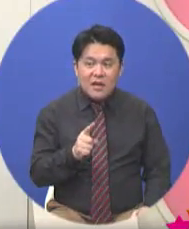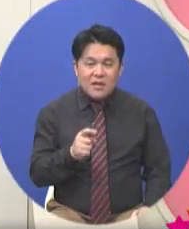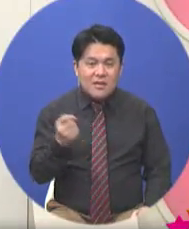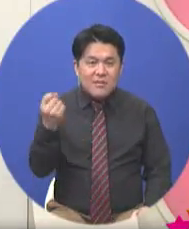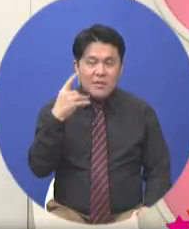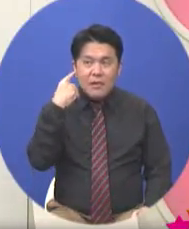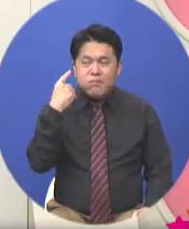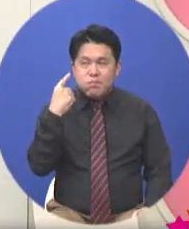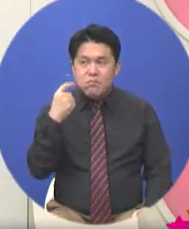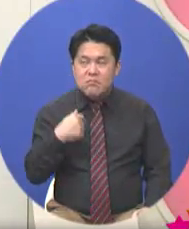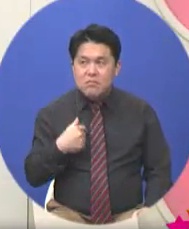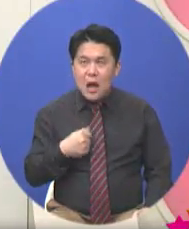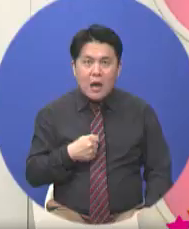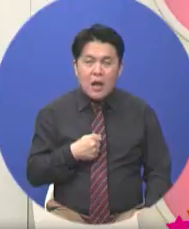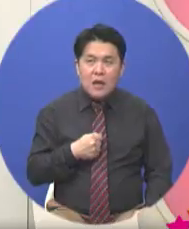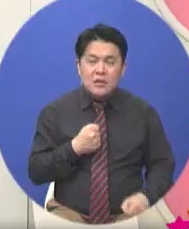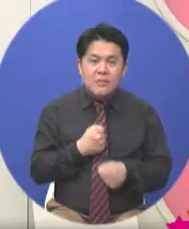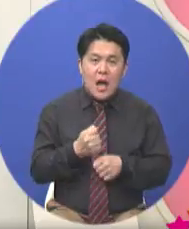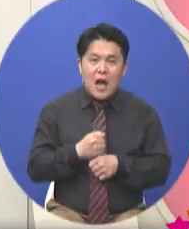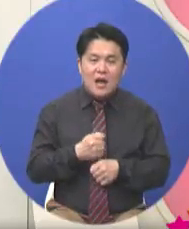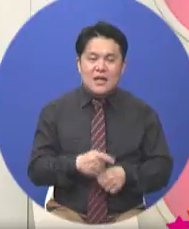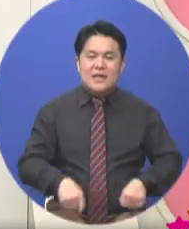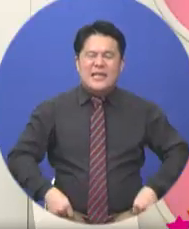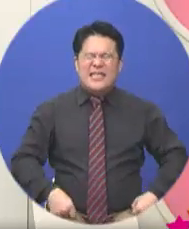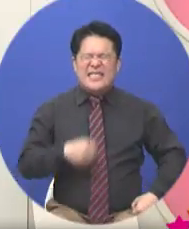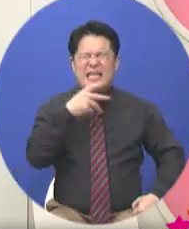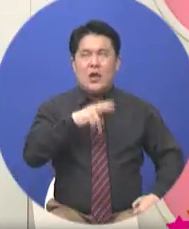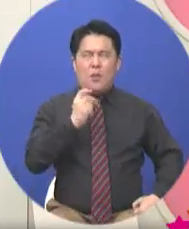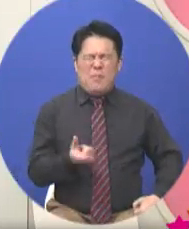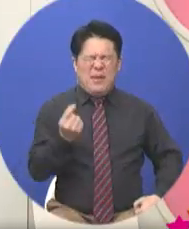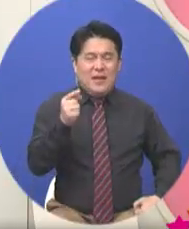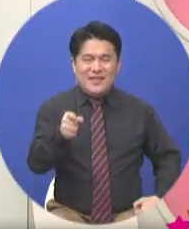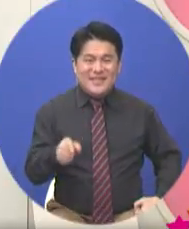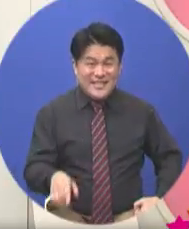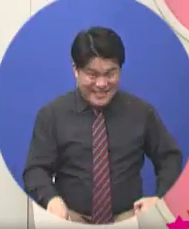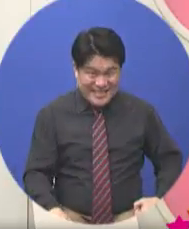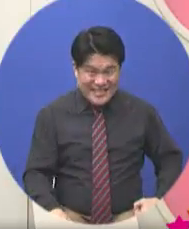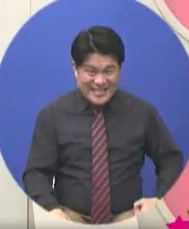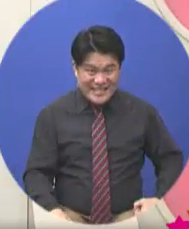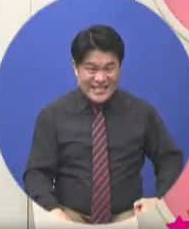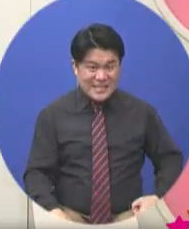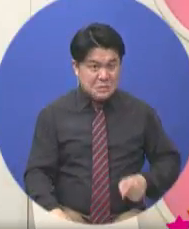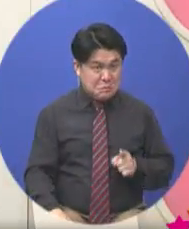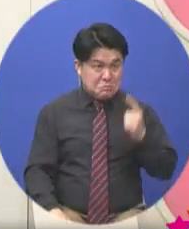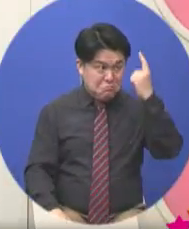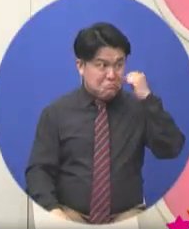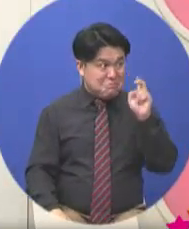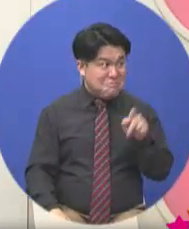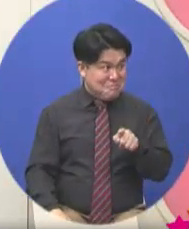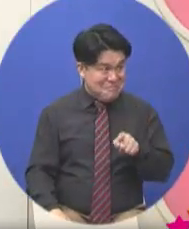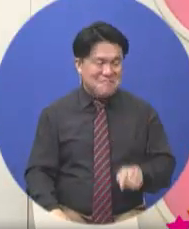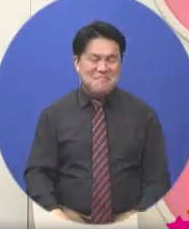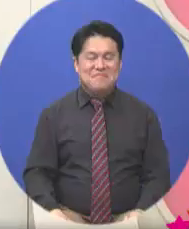그러니까. 뭐라고 답변하기도 그렇고 에이 노래나 음악이나 빨리 틀어주지 빨리 나와요. 어머니 얼른. 그 소리 같아.